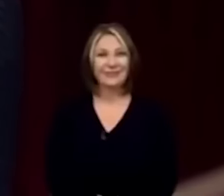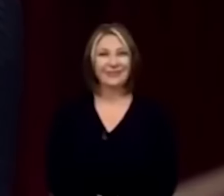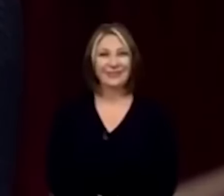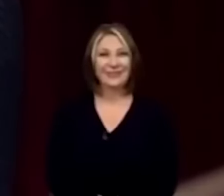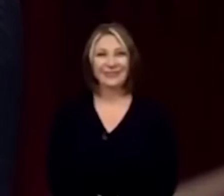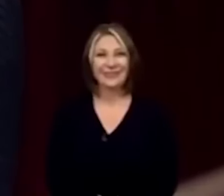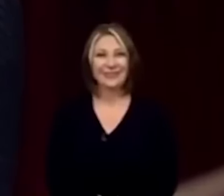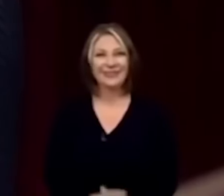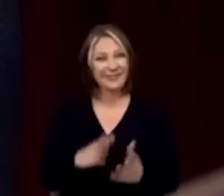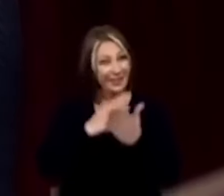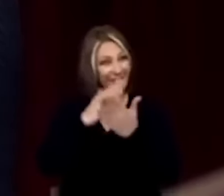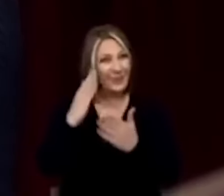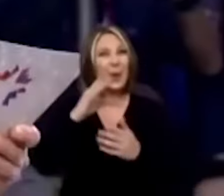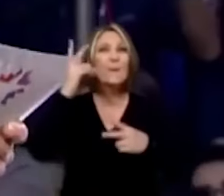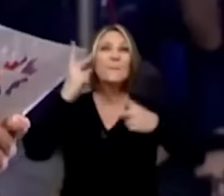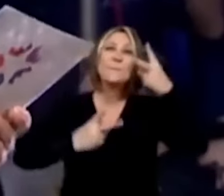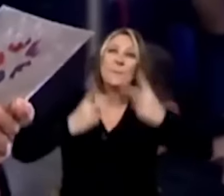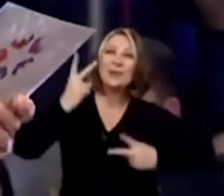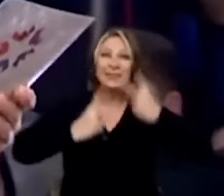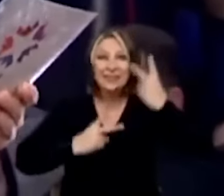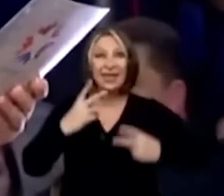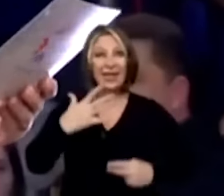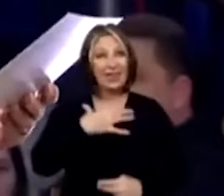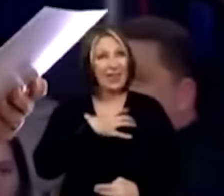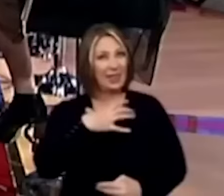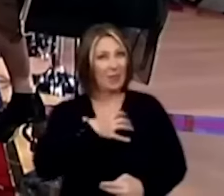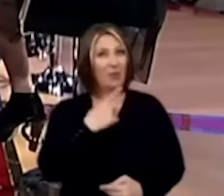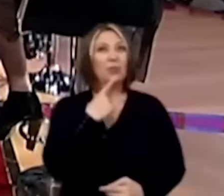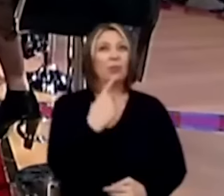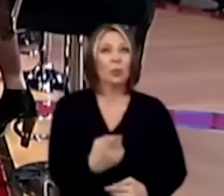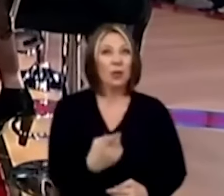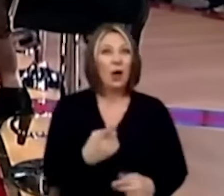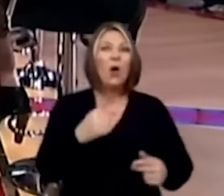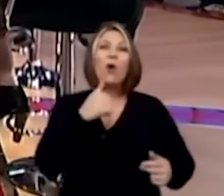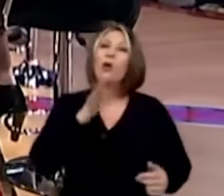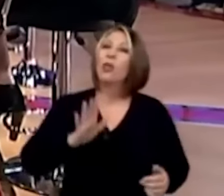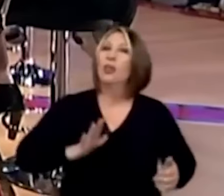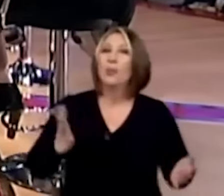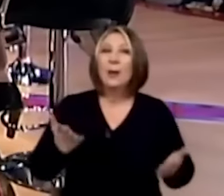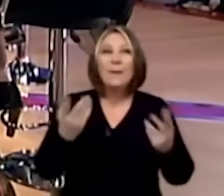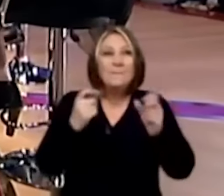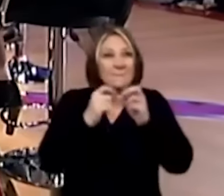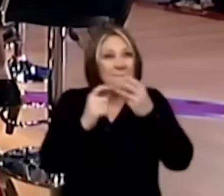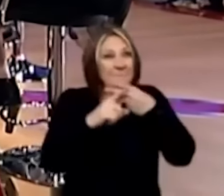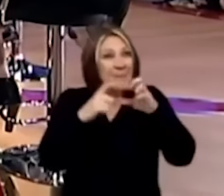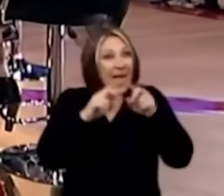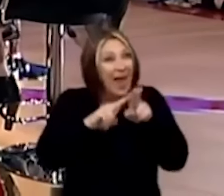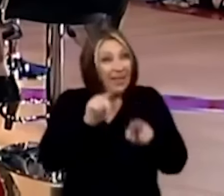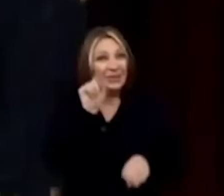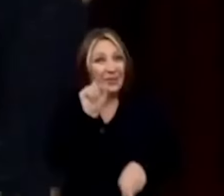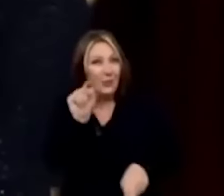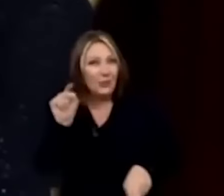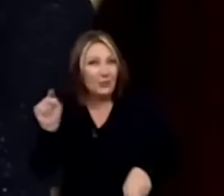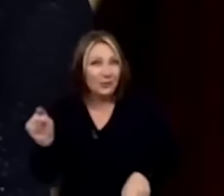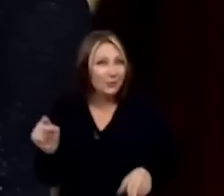tatlı. Acayip tatlısın. Devam. Bazen kendi kendime diyorum ki oğlum Berk nokta